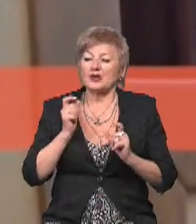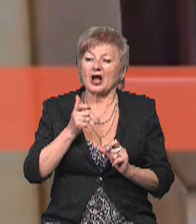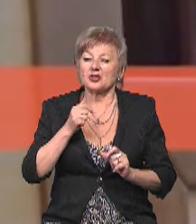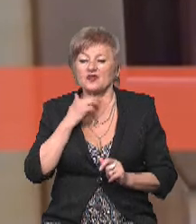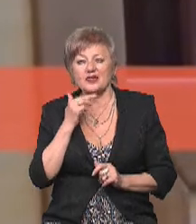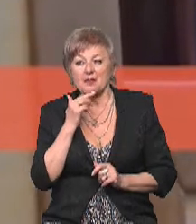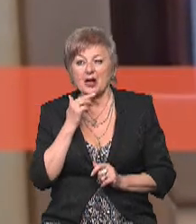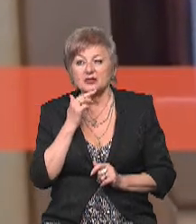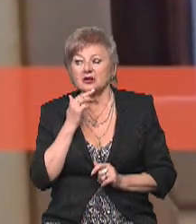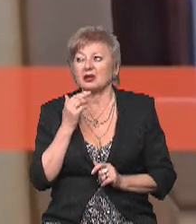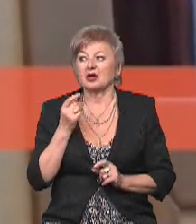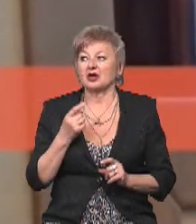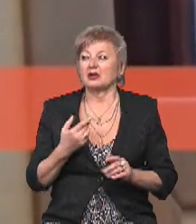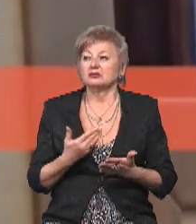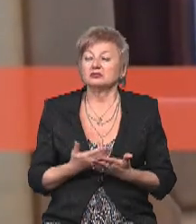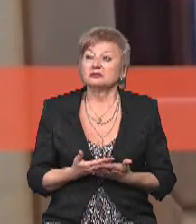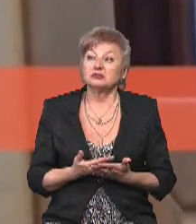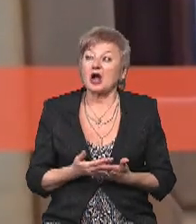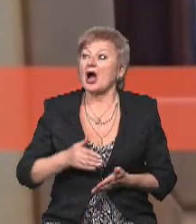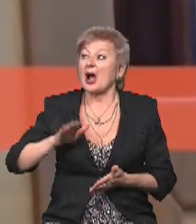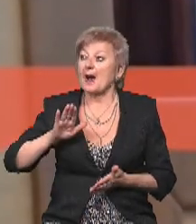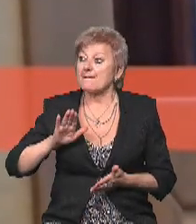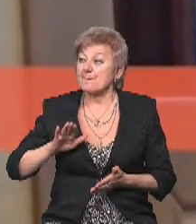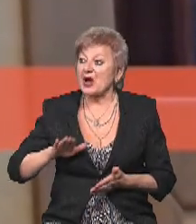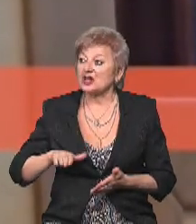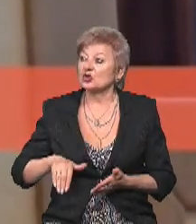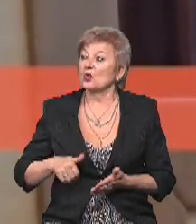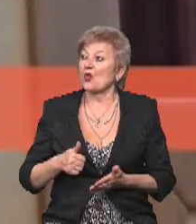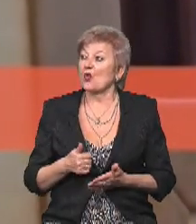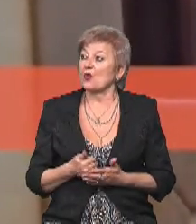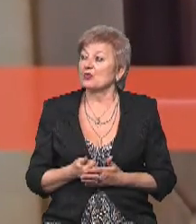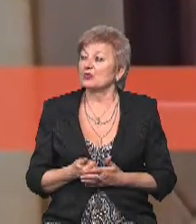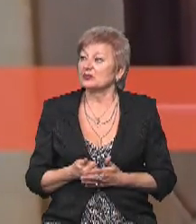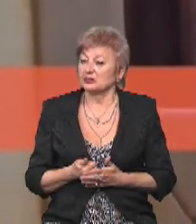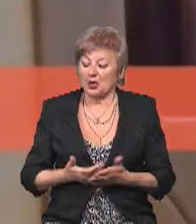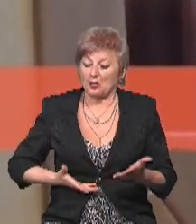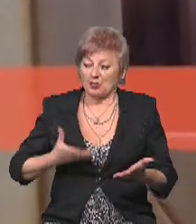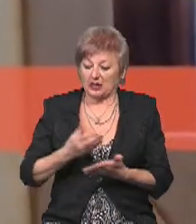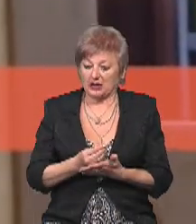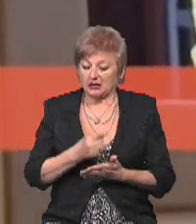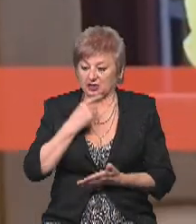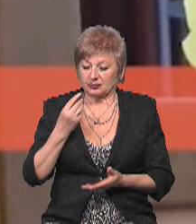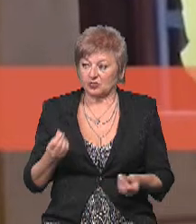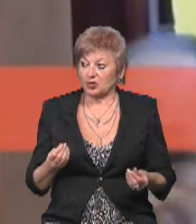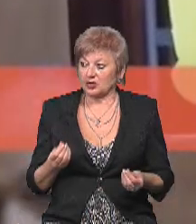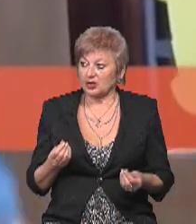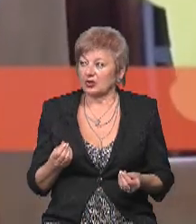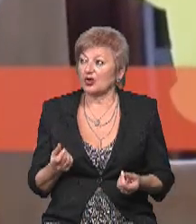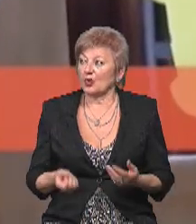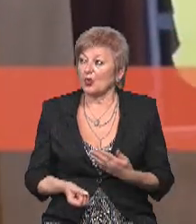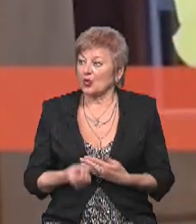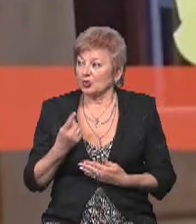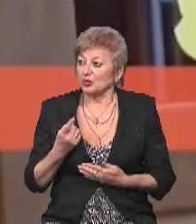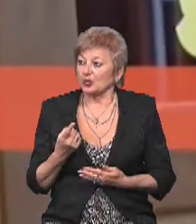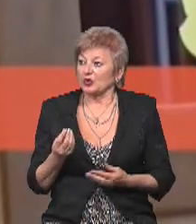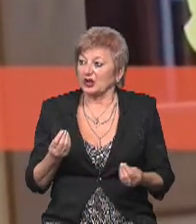і відламують голову, а потім виписують штрафи по 40-50 тисяч. Люди ці платять і говорять, який нам сенс було